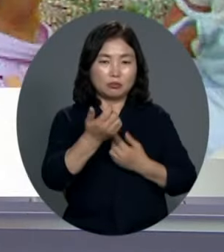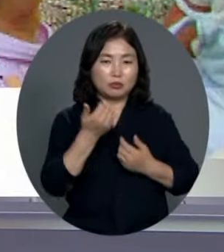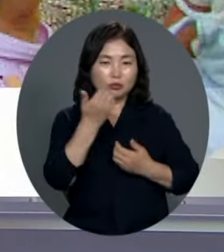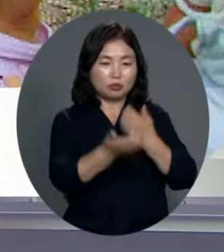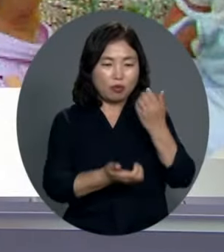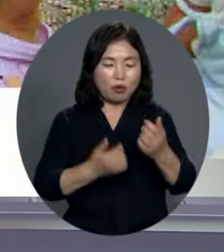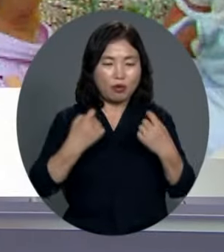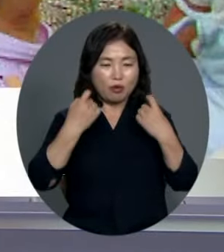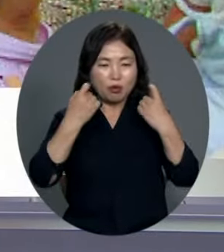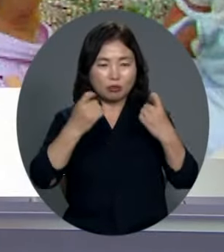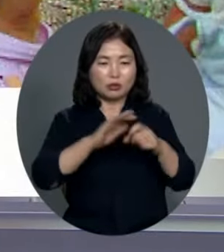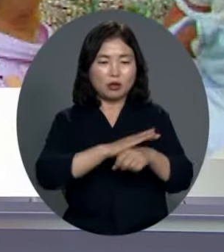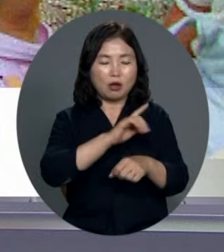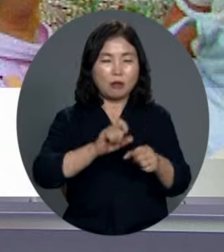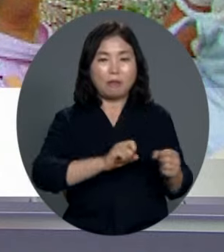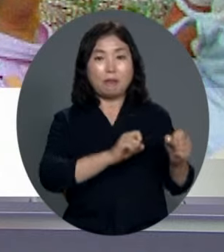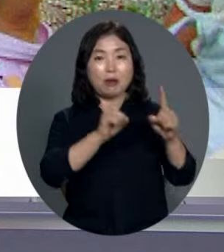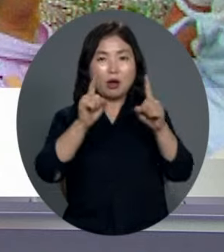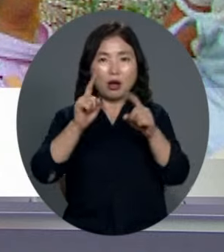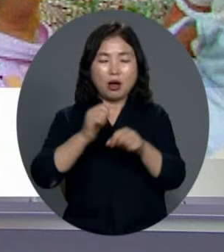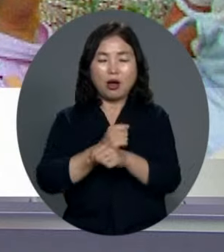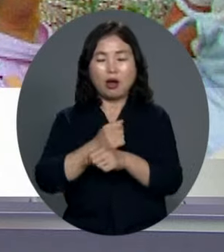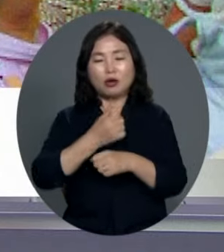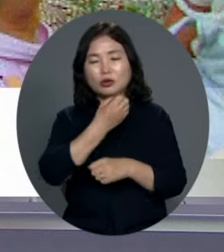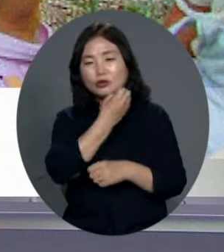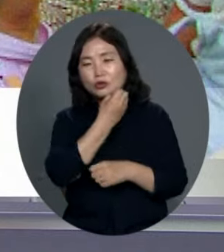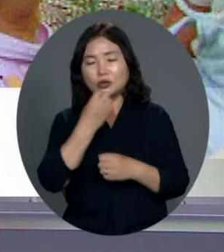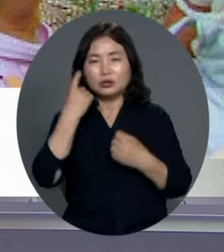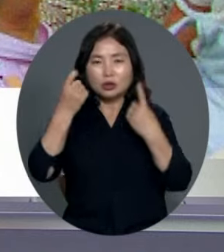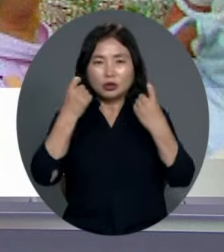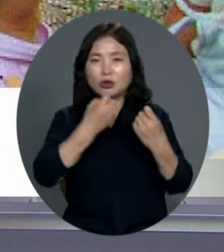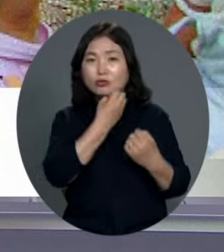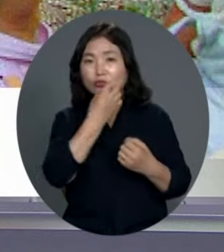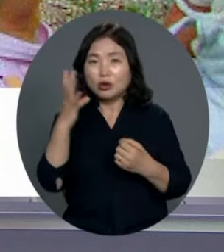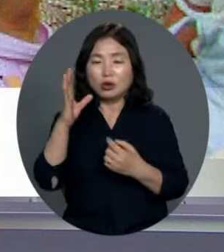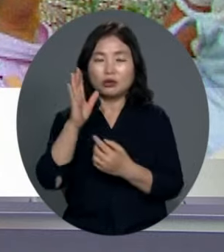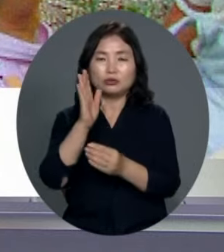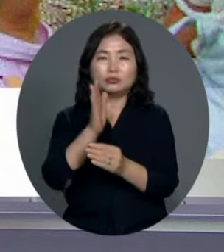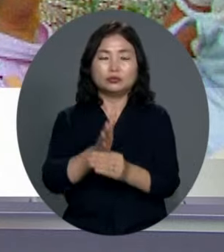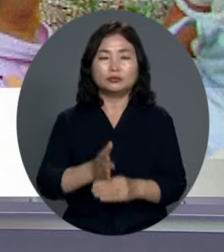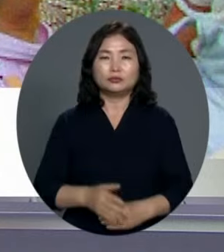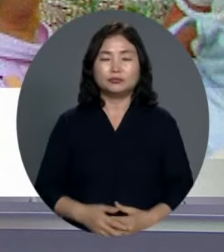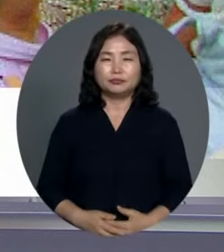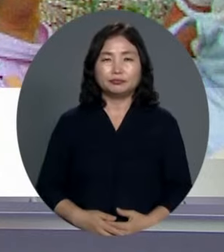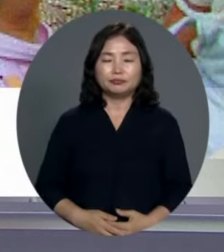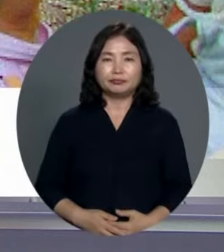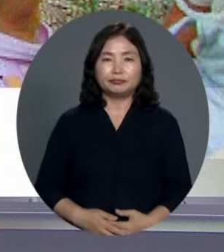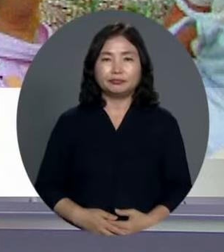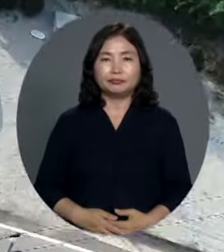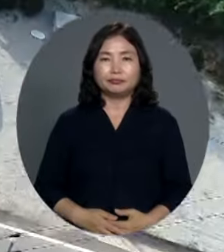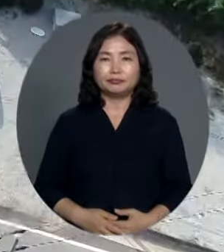추억을 만들 수 있는 다양한 촌수 상품이 선보이고 있습니다 김경철 기자가 소개해